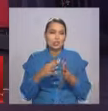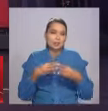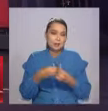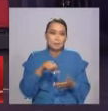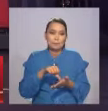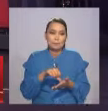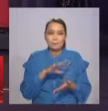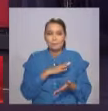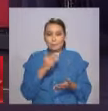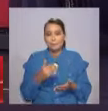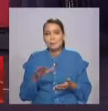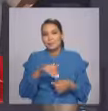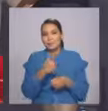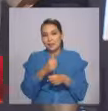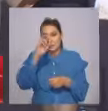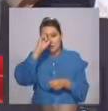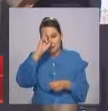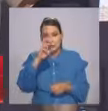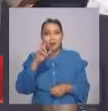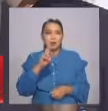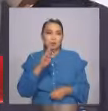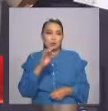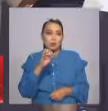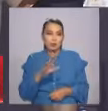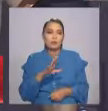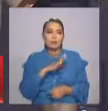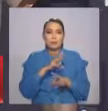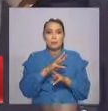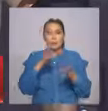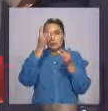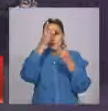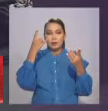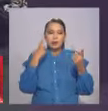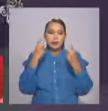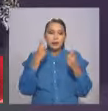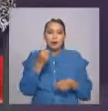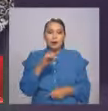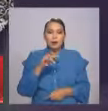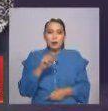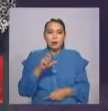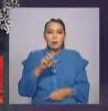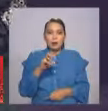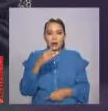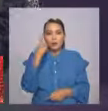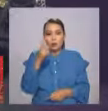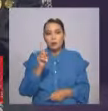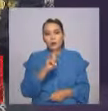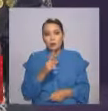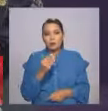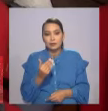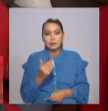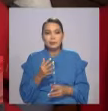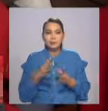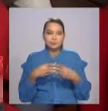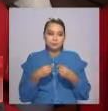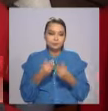Зачитывая приветственное слово главы государства Касым-Жомарта Токаева, министр культуры и информации Аида Балаева подчеркнула, что собравшиеся ячейки